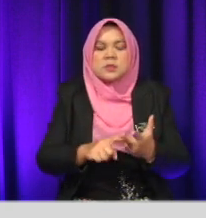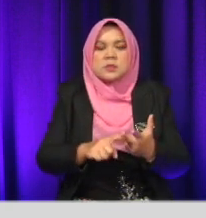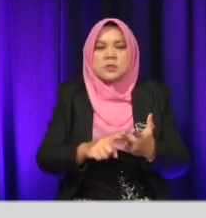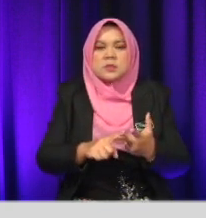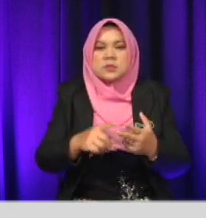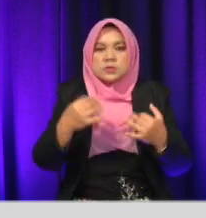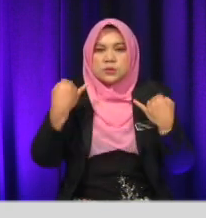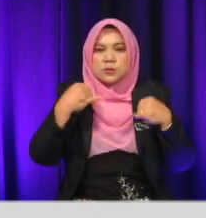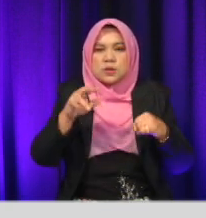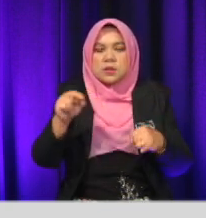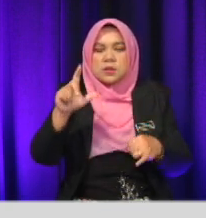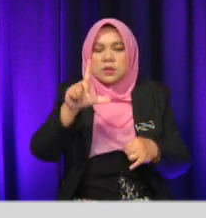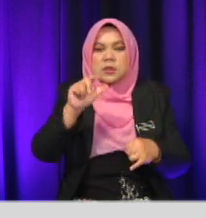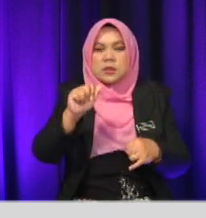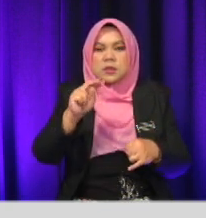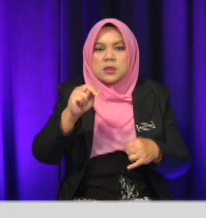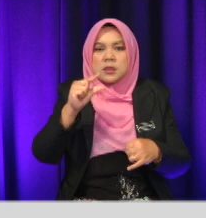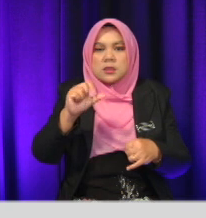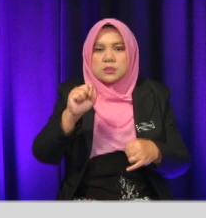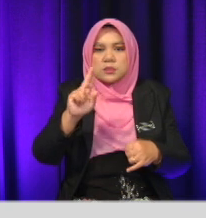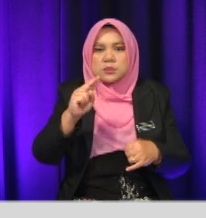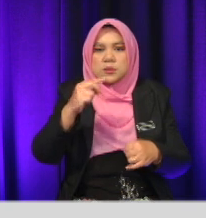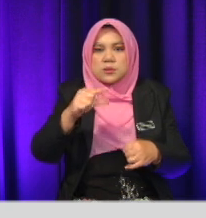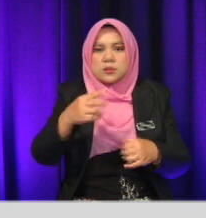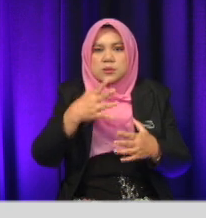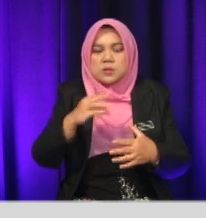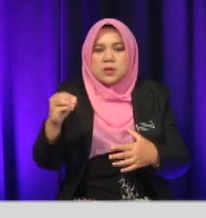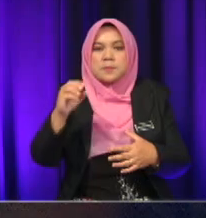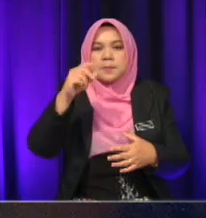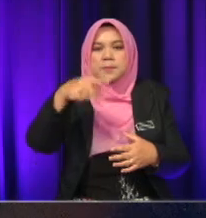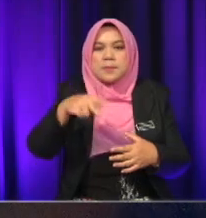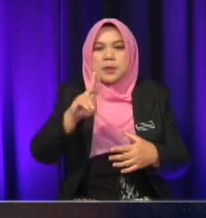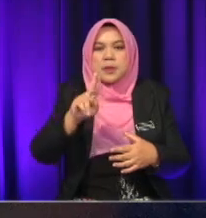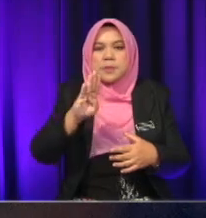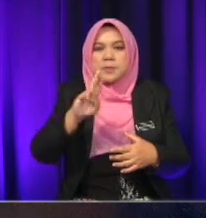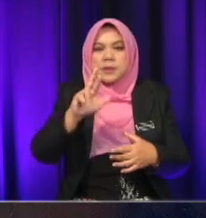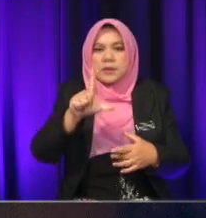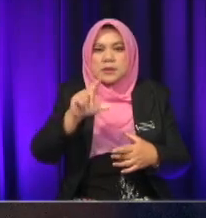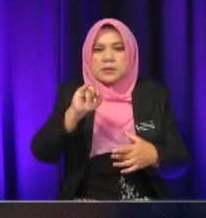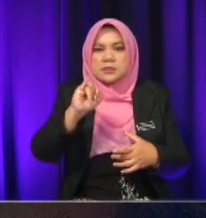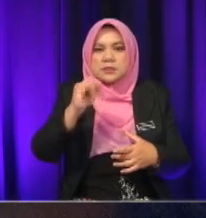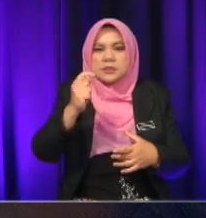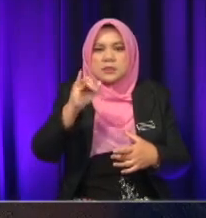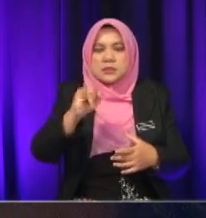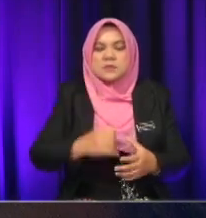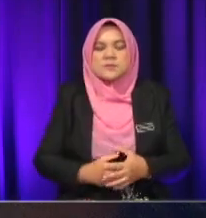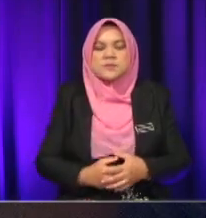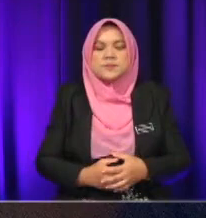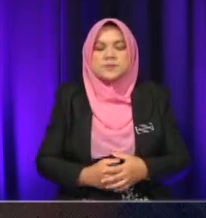jualan langsung. Dan yang terakhir, publicity. Bagus, Syafiqah. Tahniah. Terima kasih, cikgu.